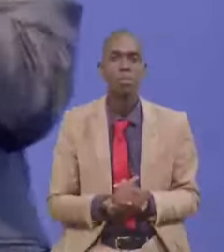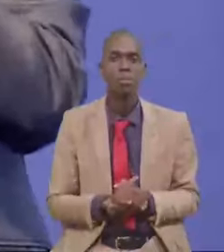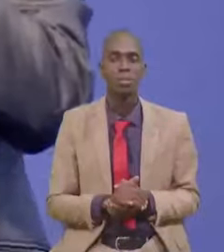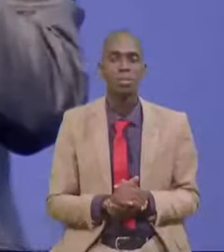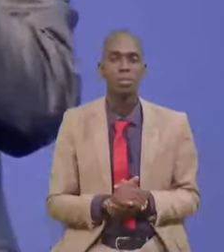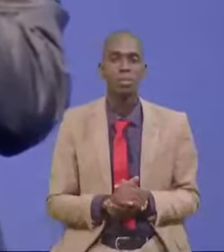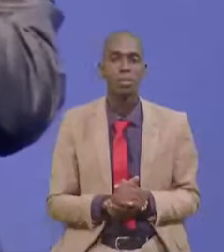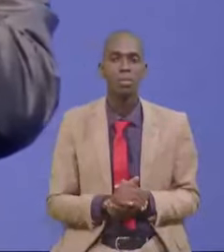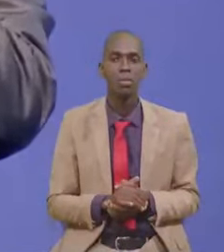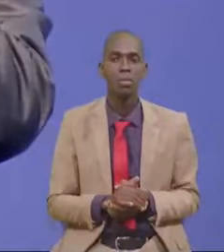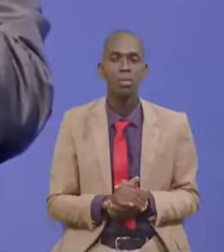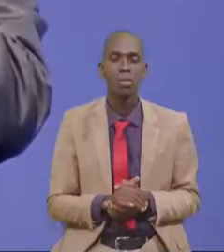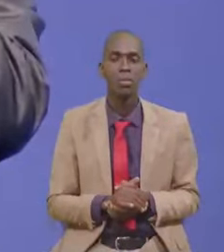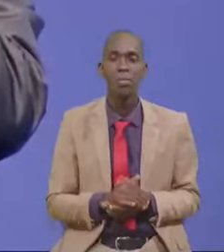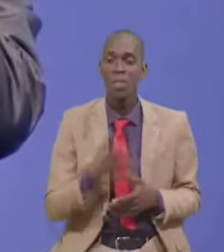Les choses à venir.